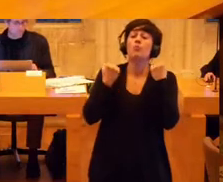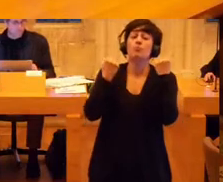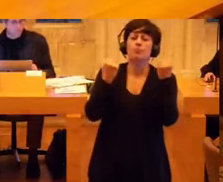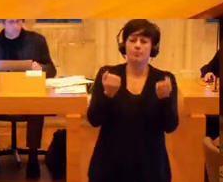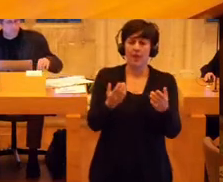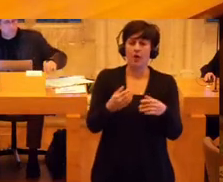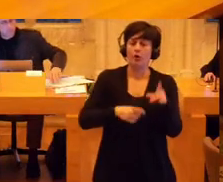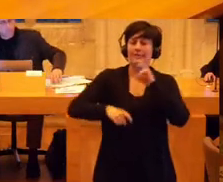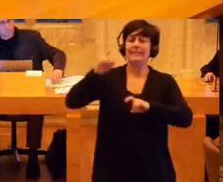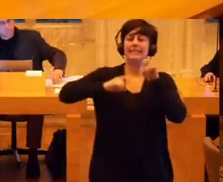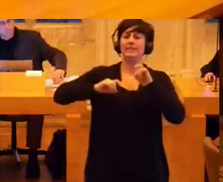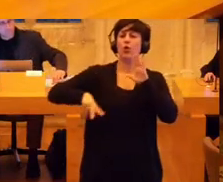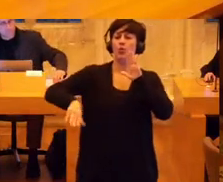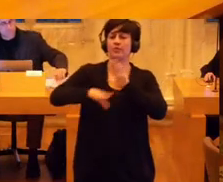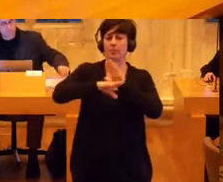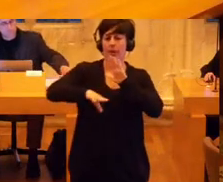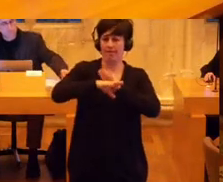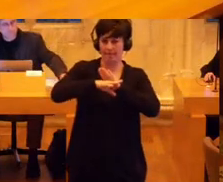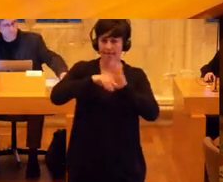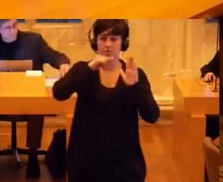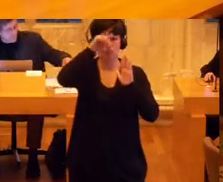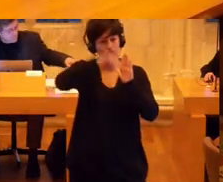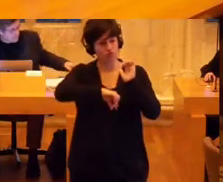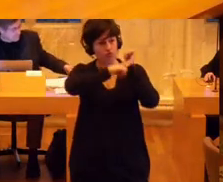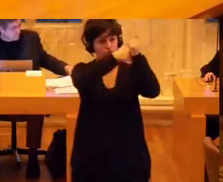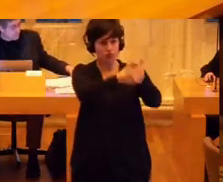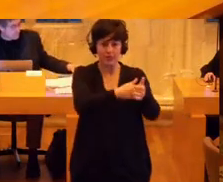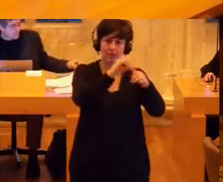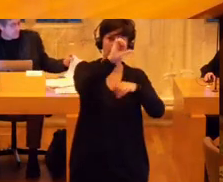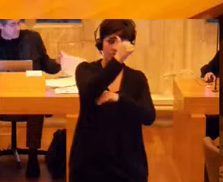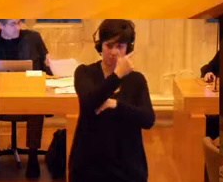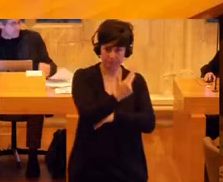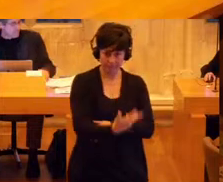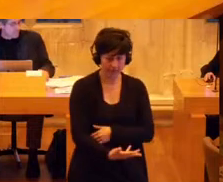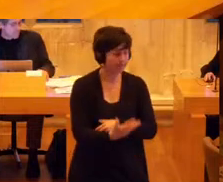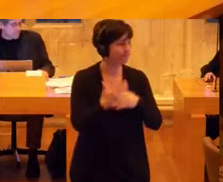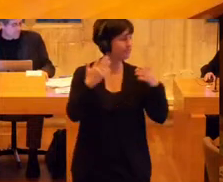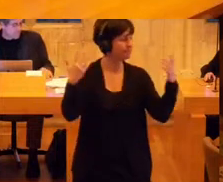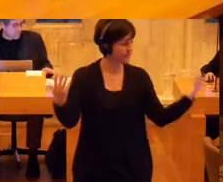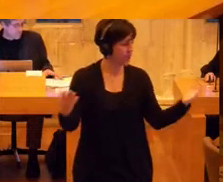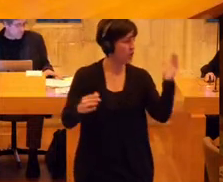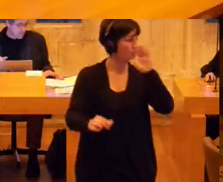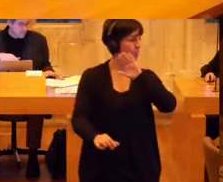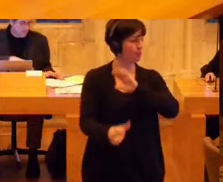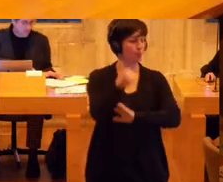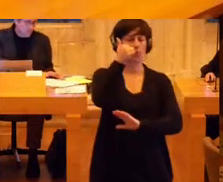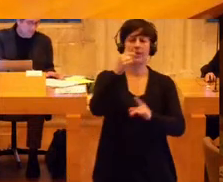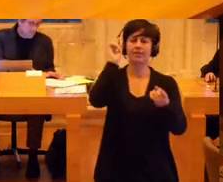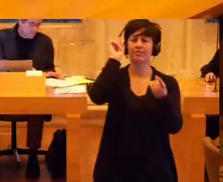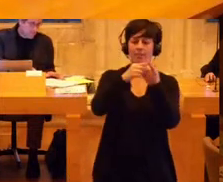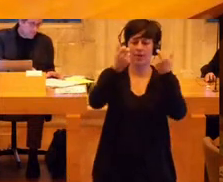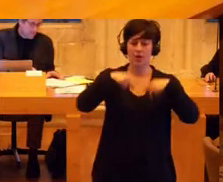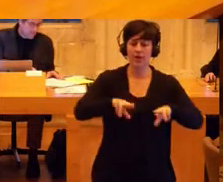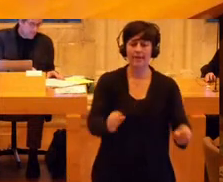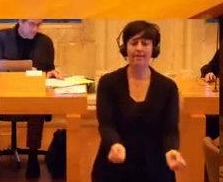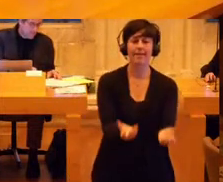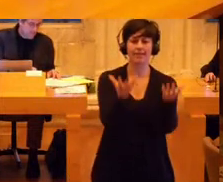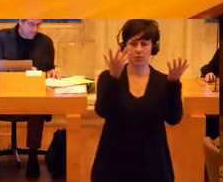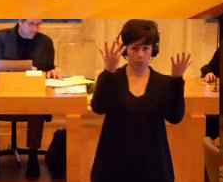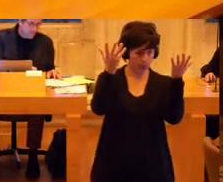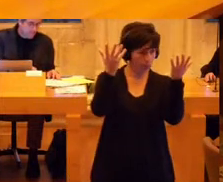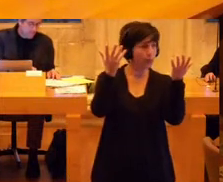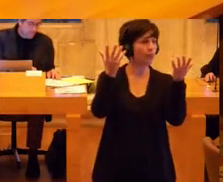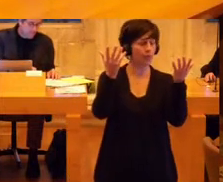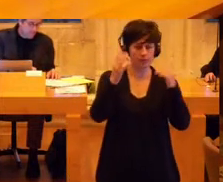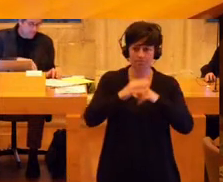à l'ordre du jour tel qu'il était initialement prévu, donc en commençant par le sujet d'éclat de rue avec une